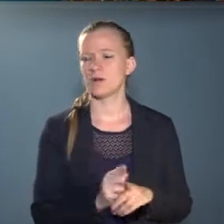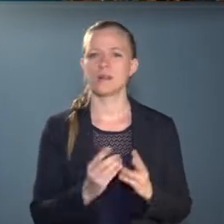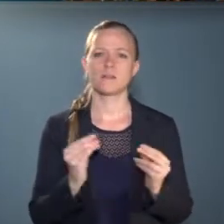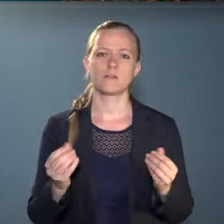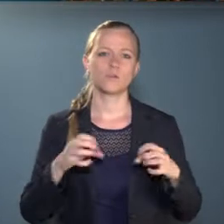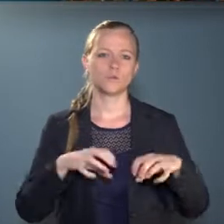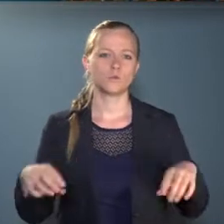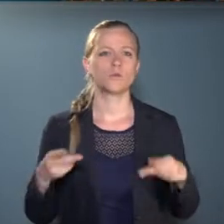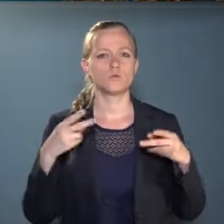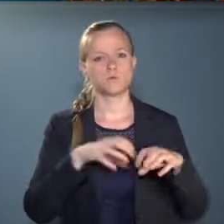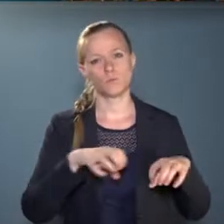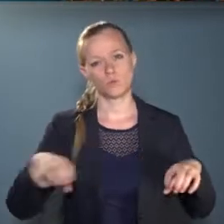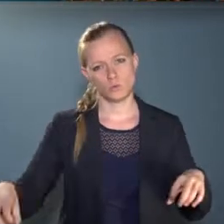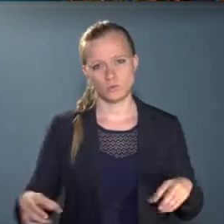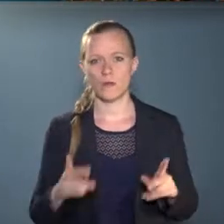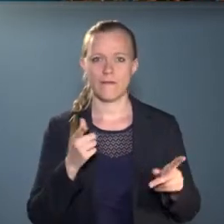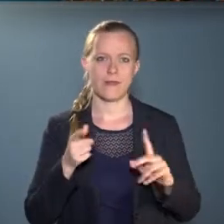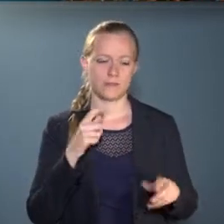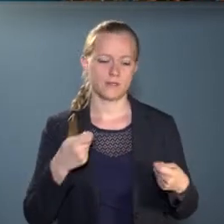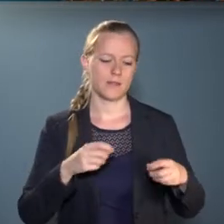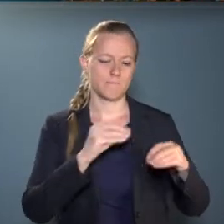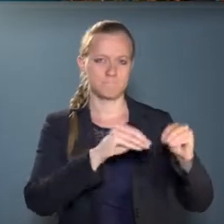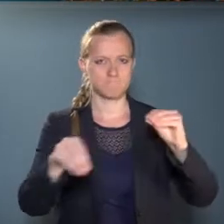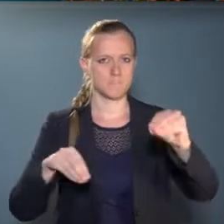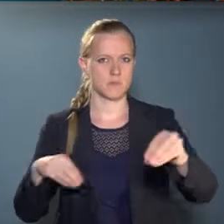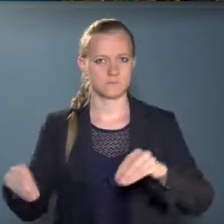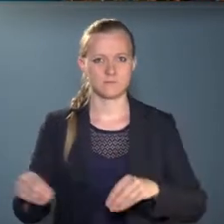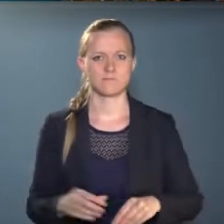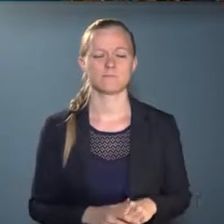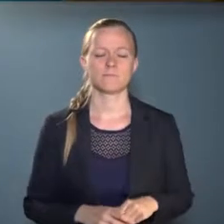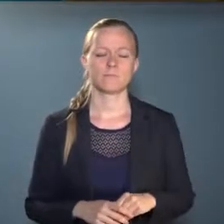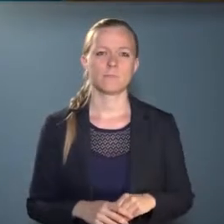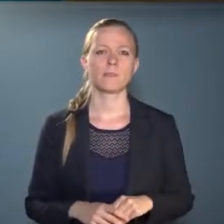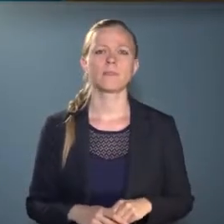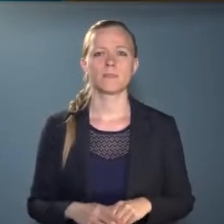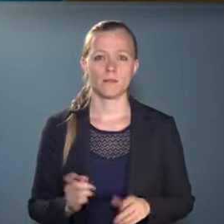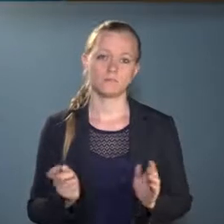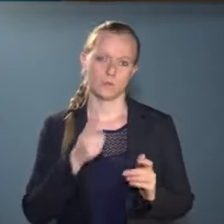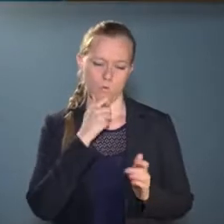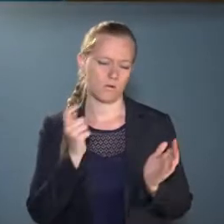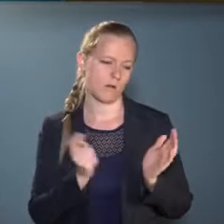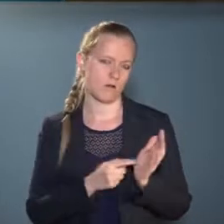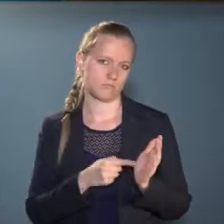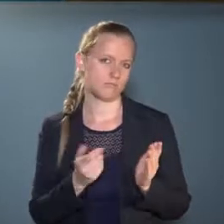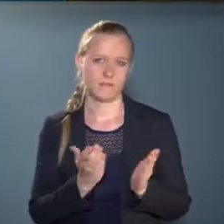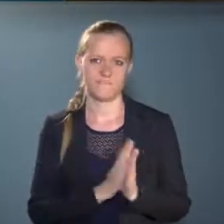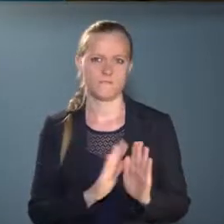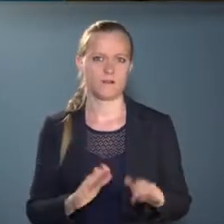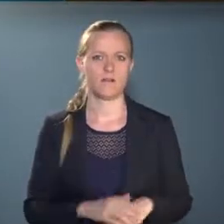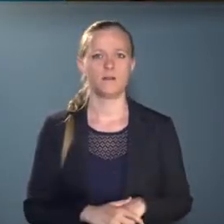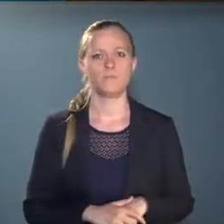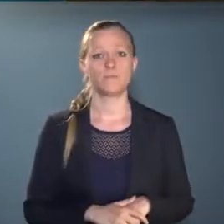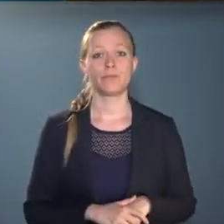bútorokat, utcabútorokat, játékokat építünk be, amelyek a kor követelményének megfelelnek. Miután